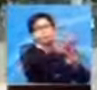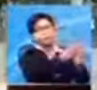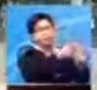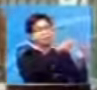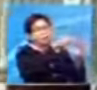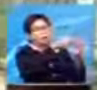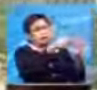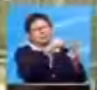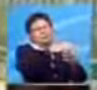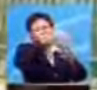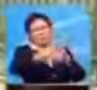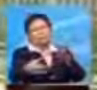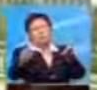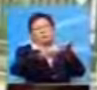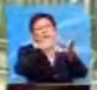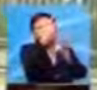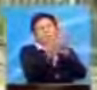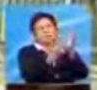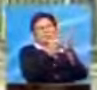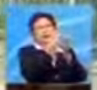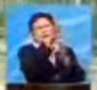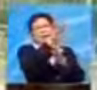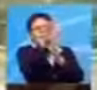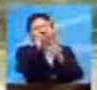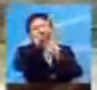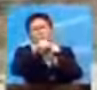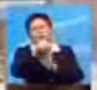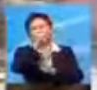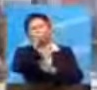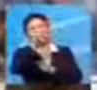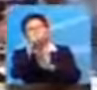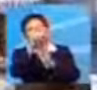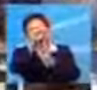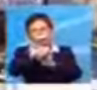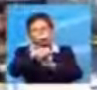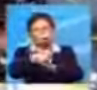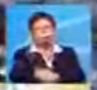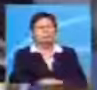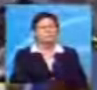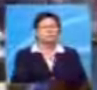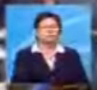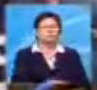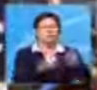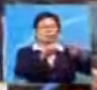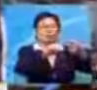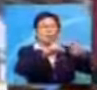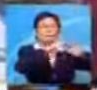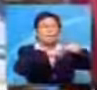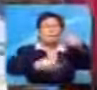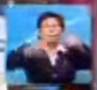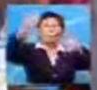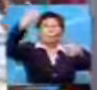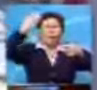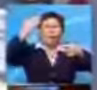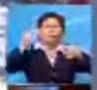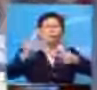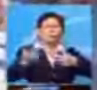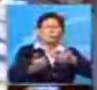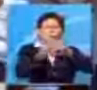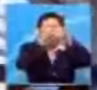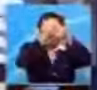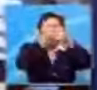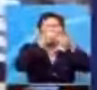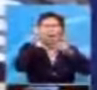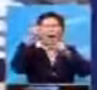jauhudria catatan 3 jam 55 21 saat naib juara musim lepas ini menempah slot ke kejohanan dunia